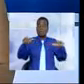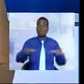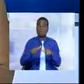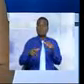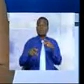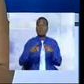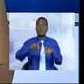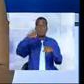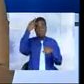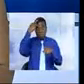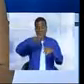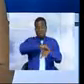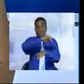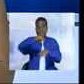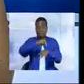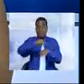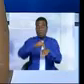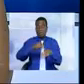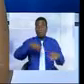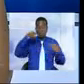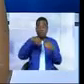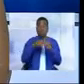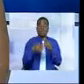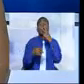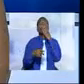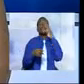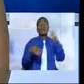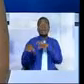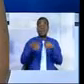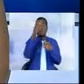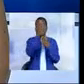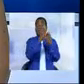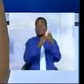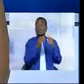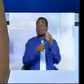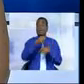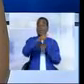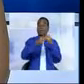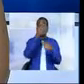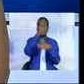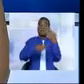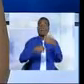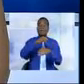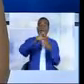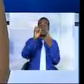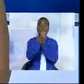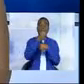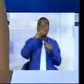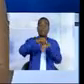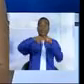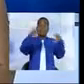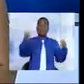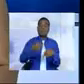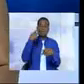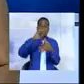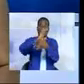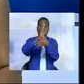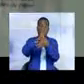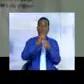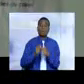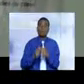une politique nationale de lutte contre le tabagisme a été élaborée cette année. Quelle est la situation sur le terrain, suivant ce reportage de Serge